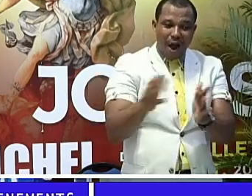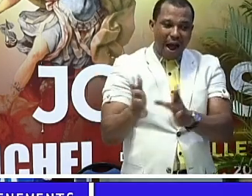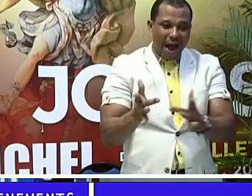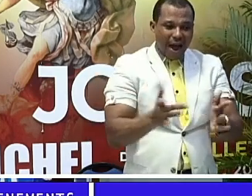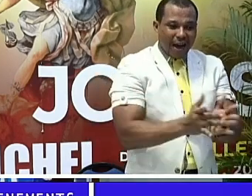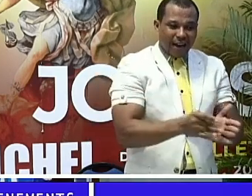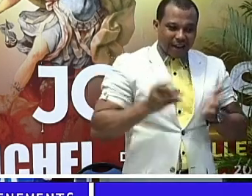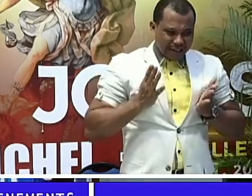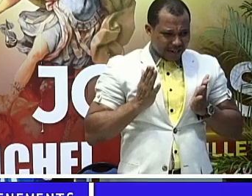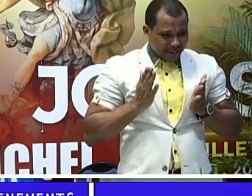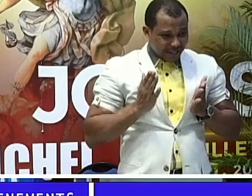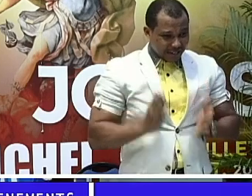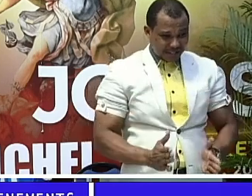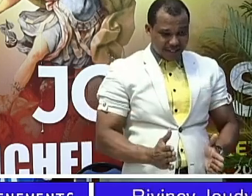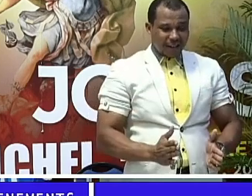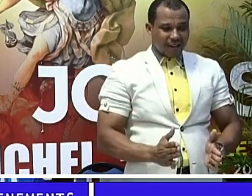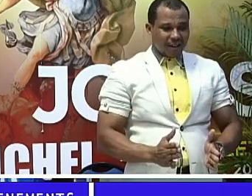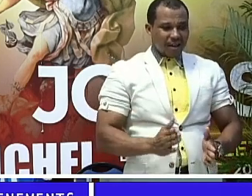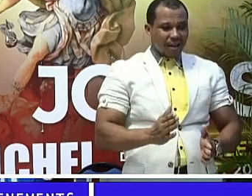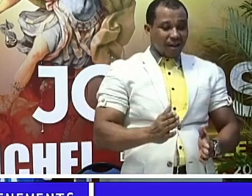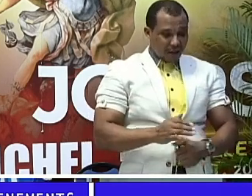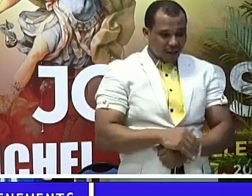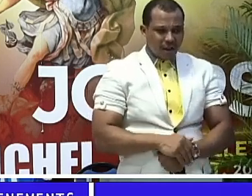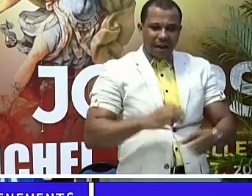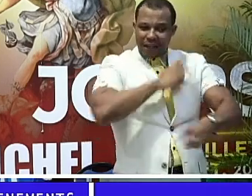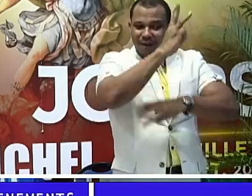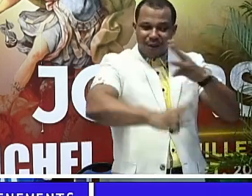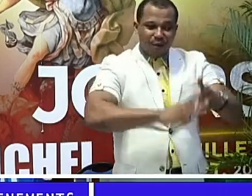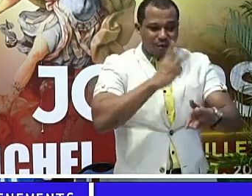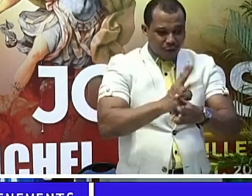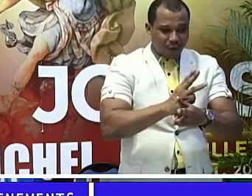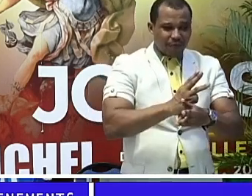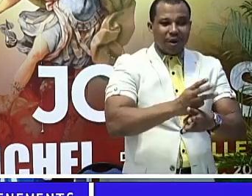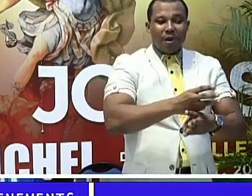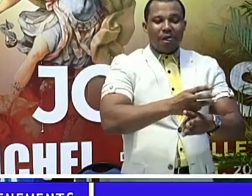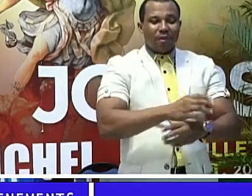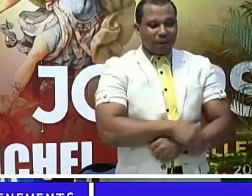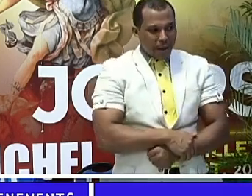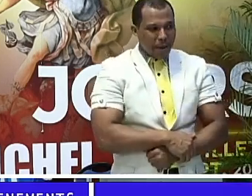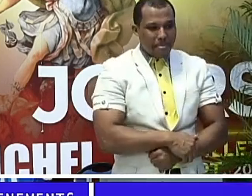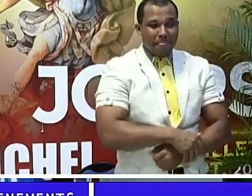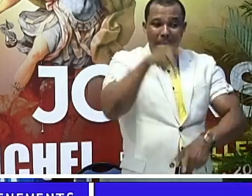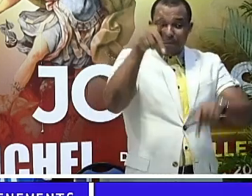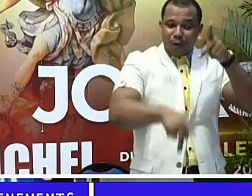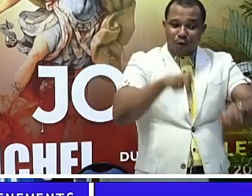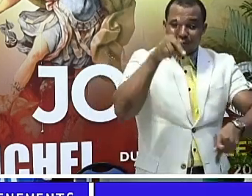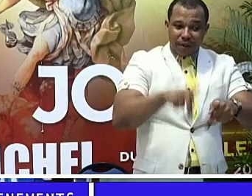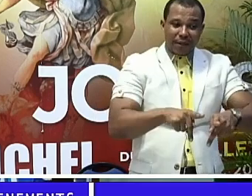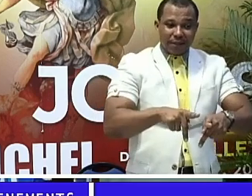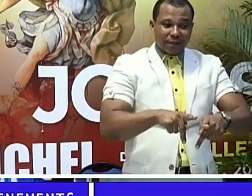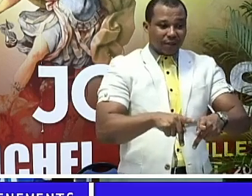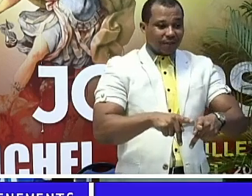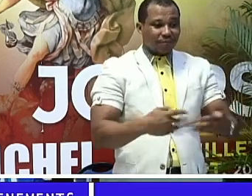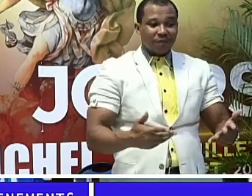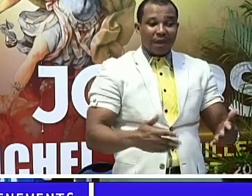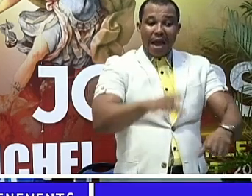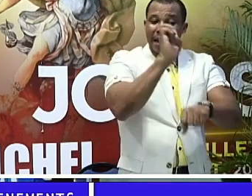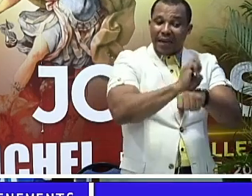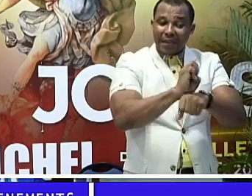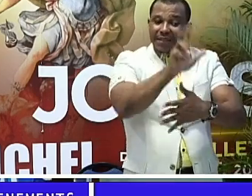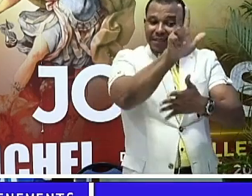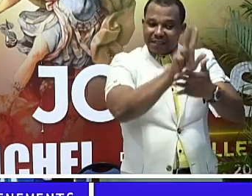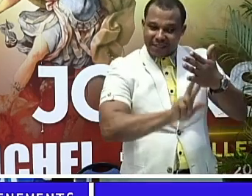tout. Par exemple, si ou al nan Port-au-Prince là, sou pran l'église Sainte-Trinité, c'est pas l'église catholique apostolique romaine,